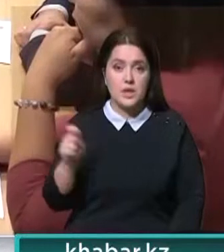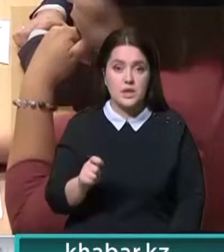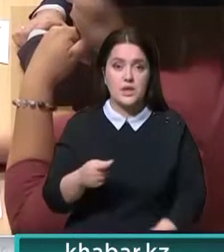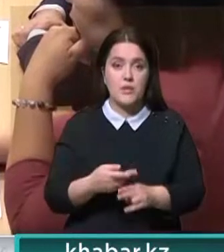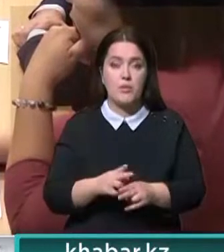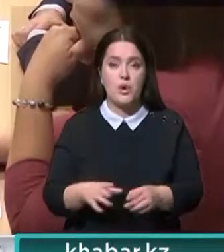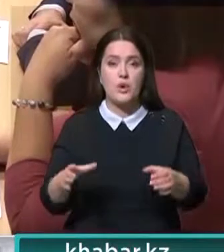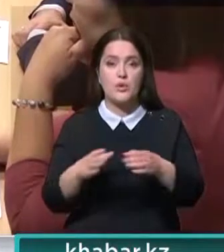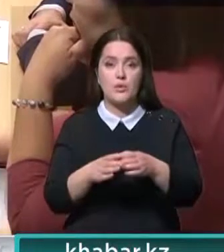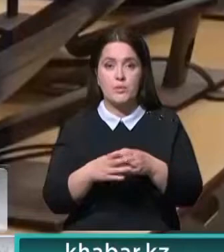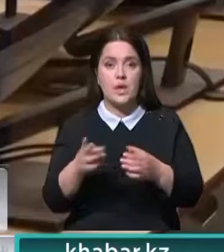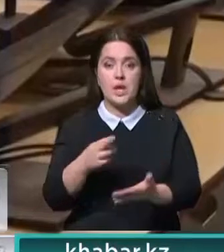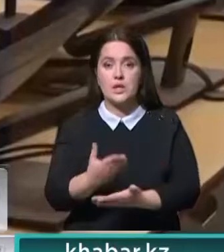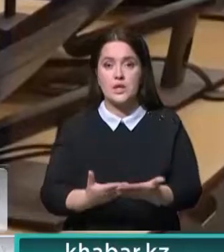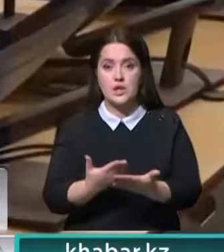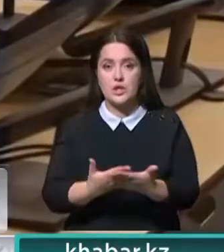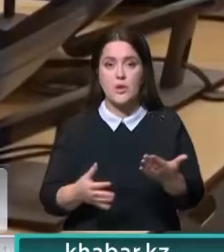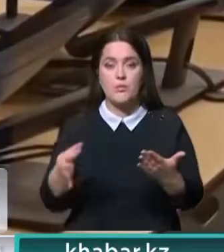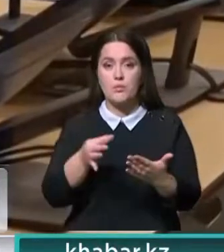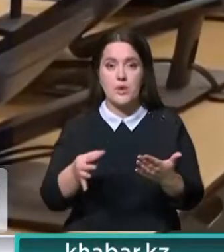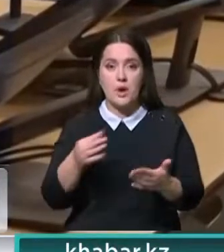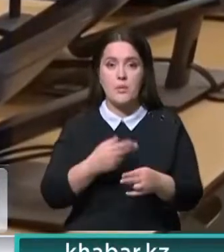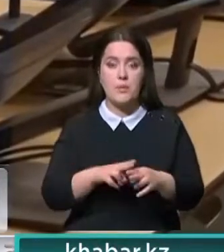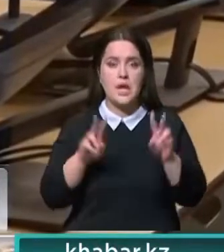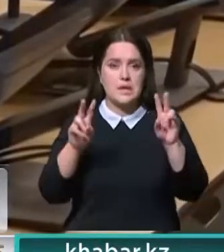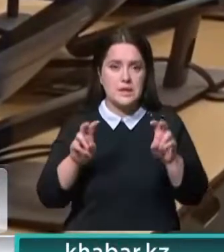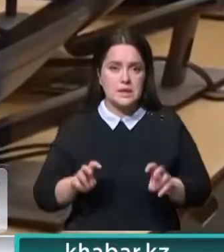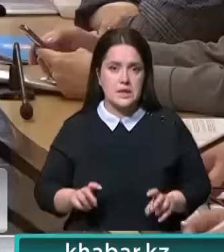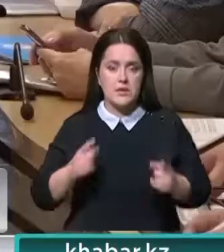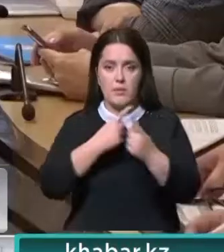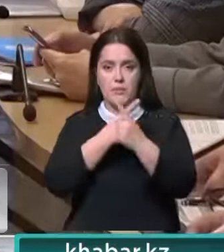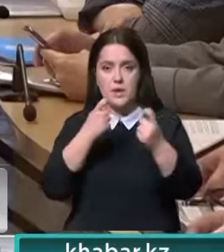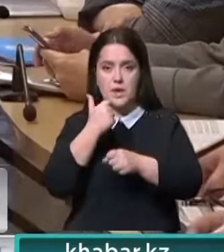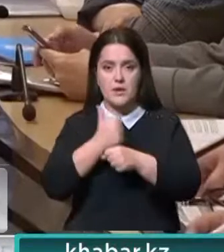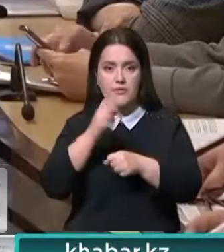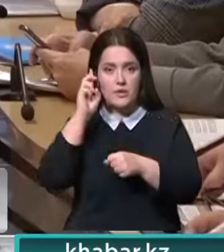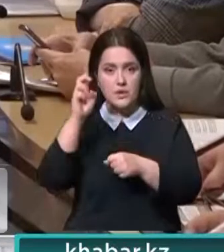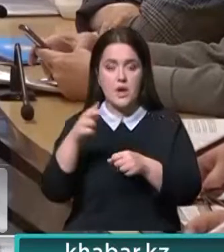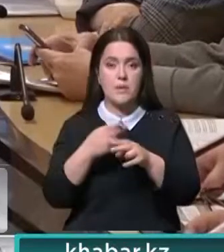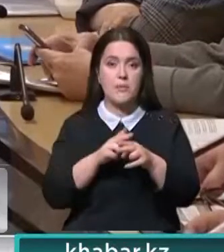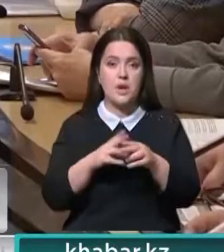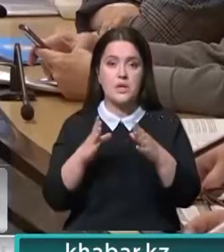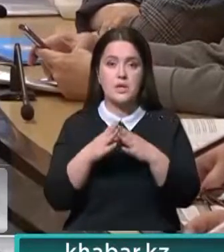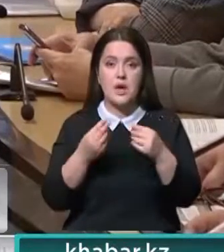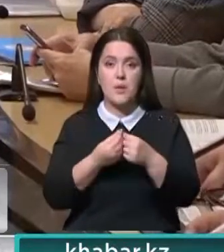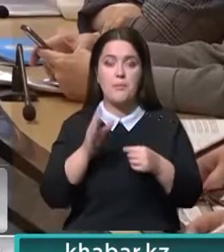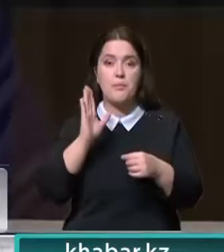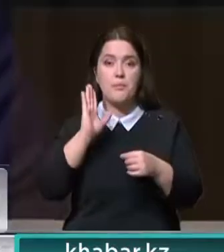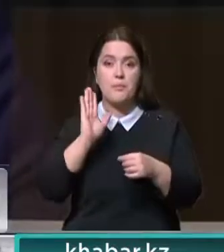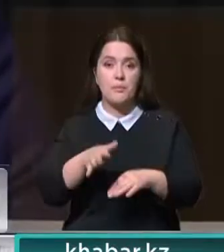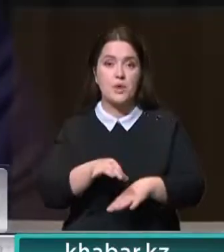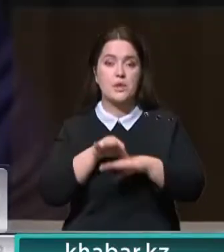регион в составе мобильной группы для разъяснения жителям области основных тезисов послания главы государства. Цифровая карта